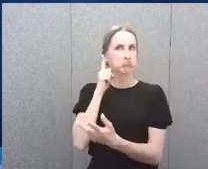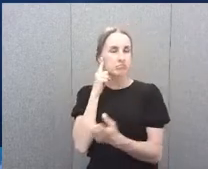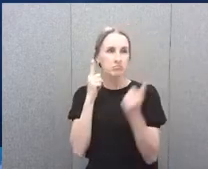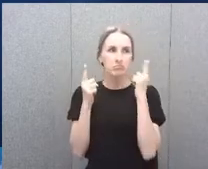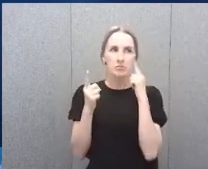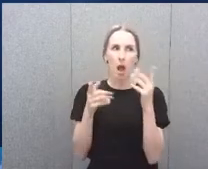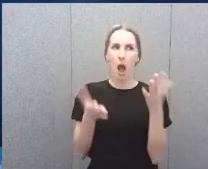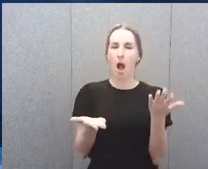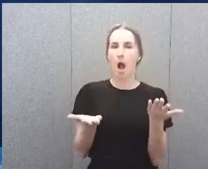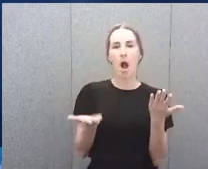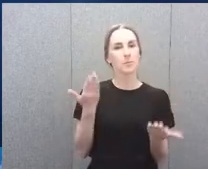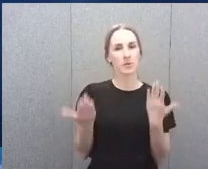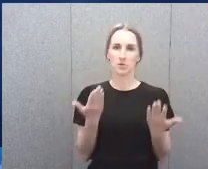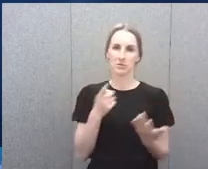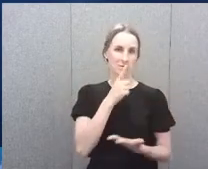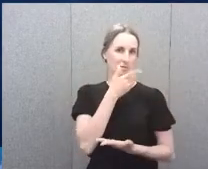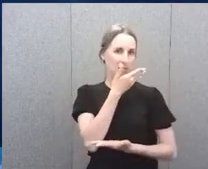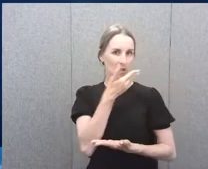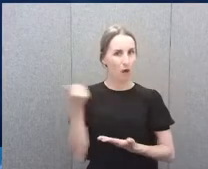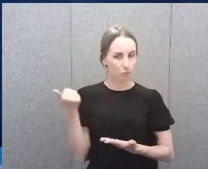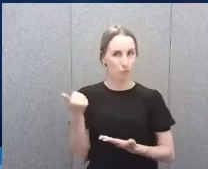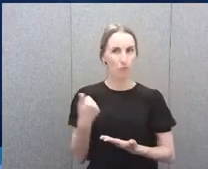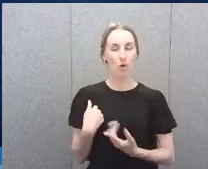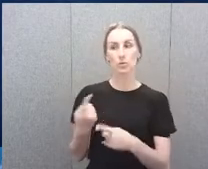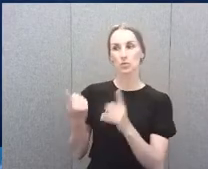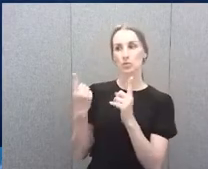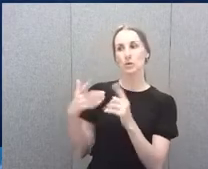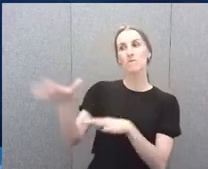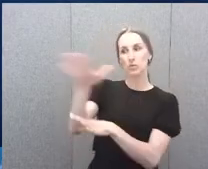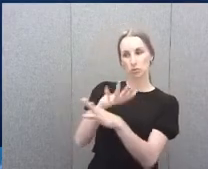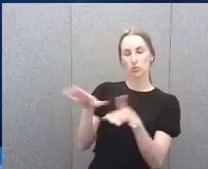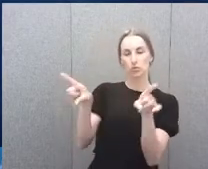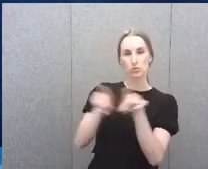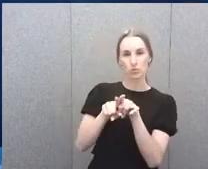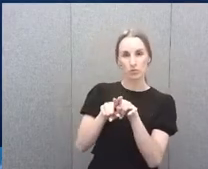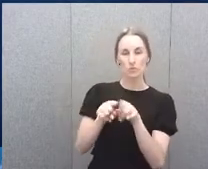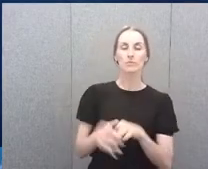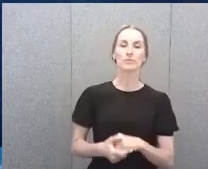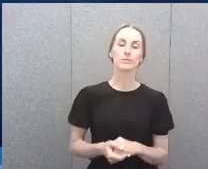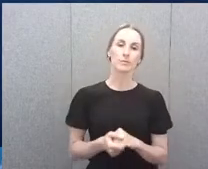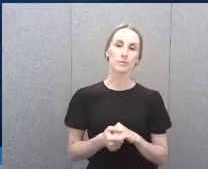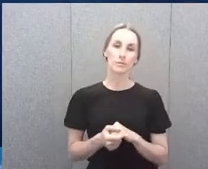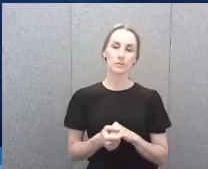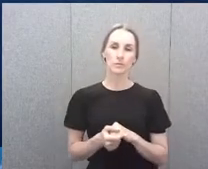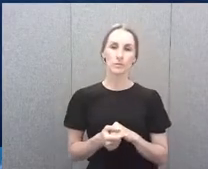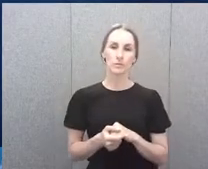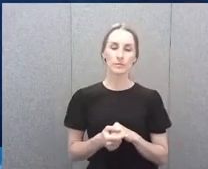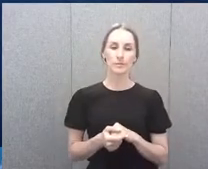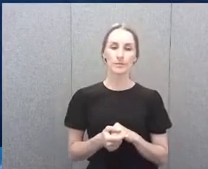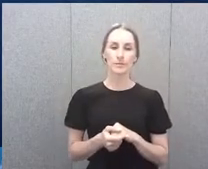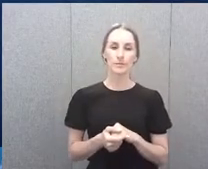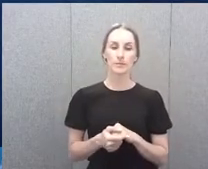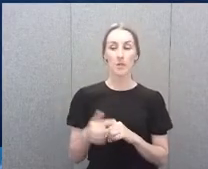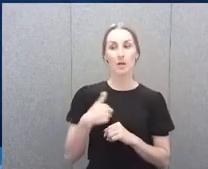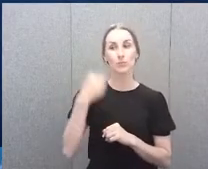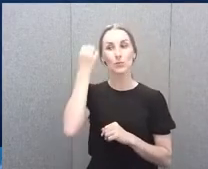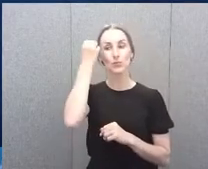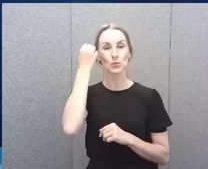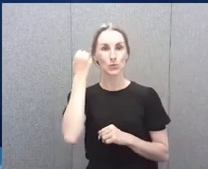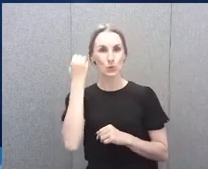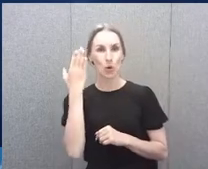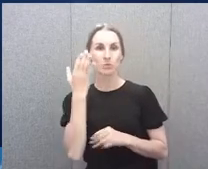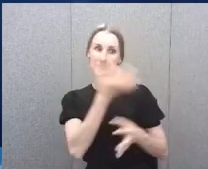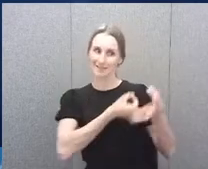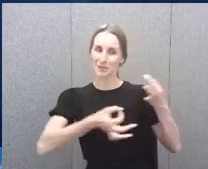женщина занимает такой пост, то вопросы возникают. Но, кстати, ко мне не было вопросов ни со стороны армии, ни со стороны большей части нашего